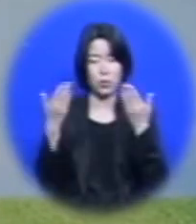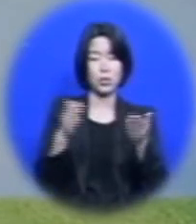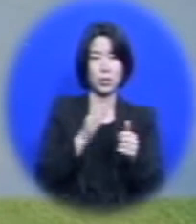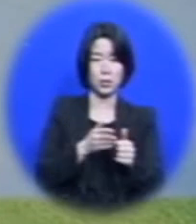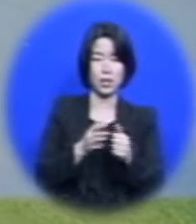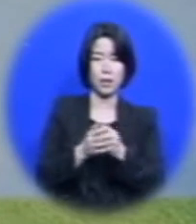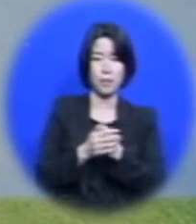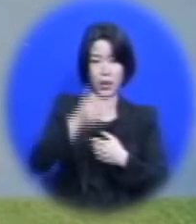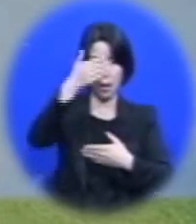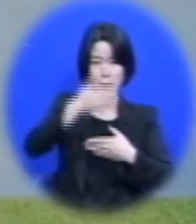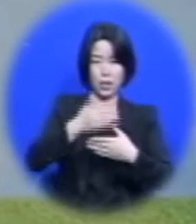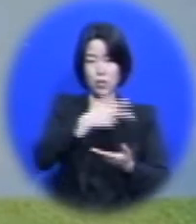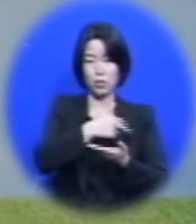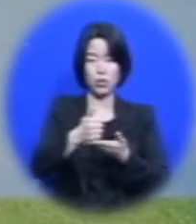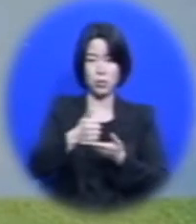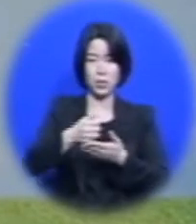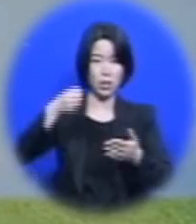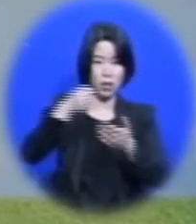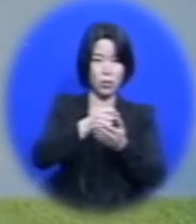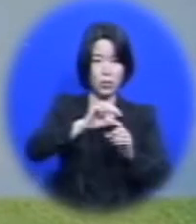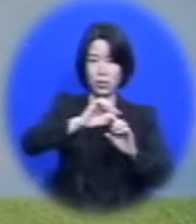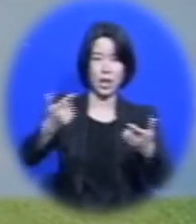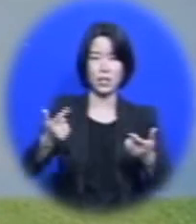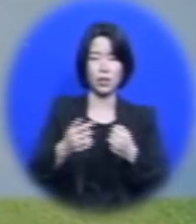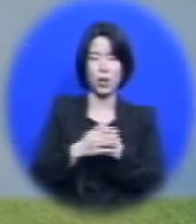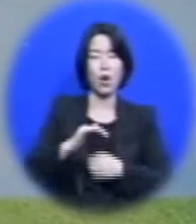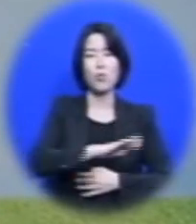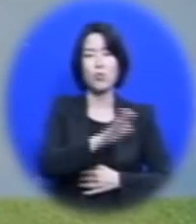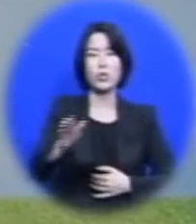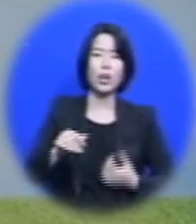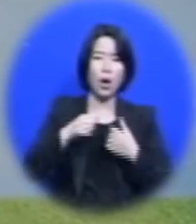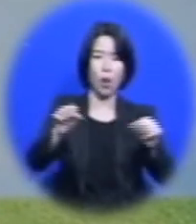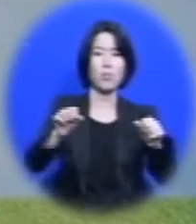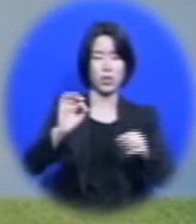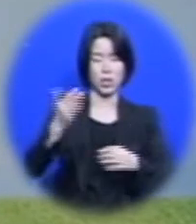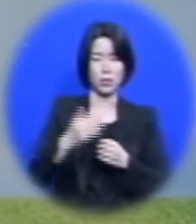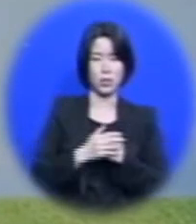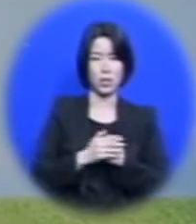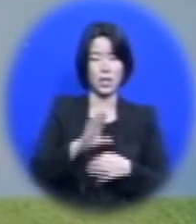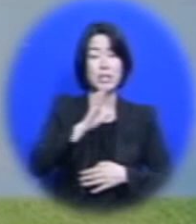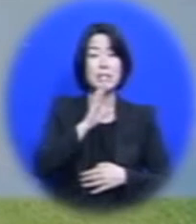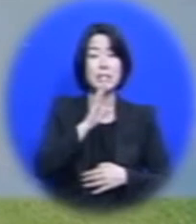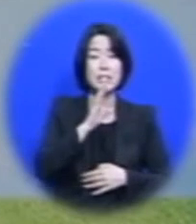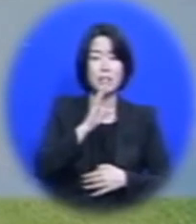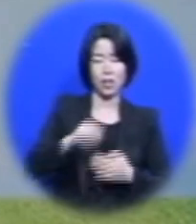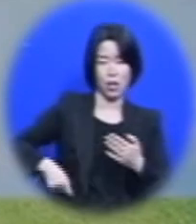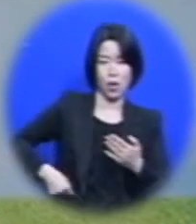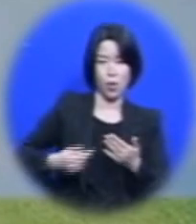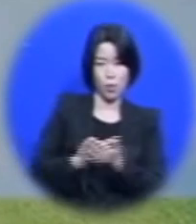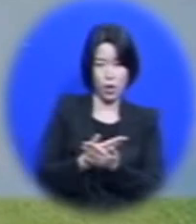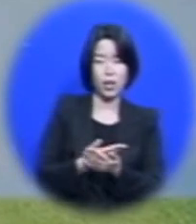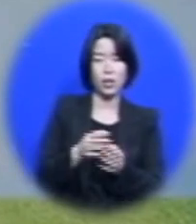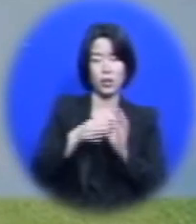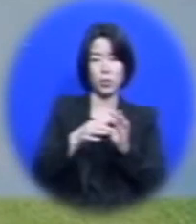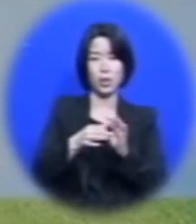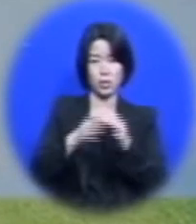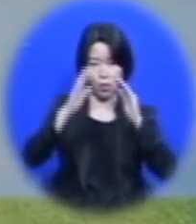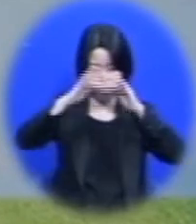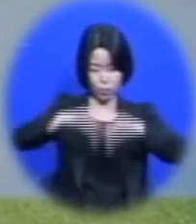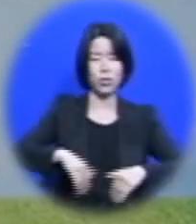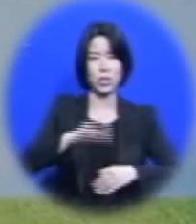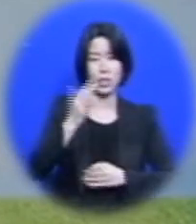막힌 담은 주님이 허물어 주시는 게 아닙니다. 우리가 허물어야 합니다. 진정한 회개를 통하여 허물어지는